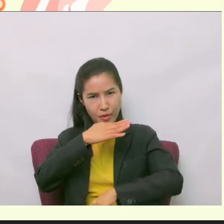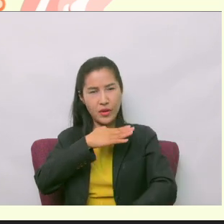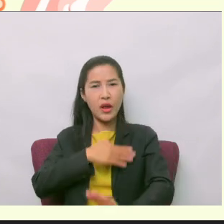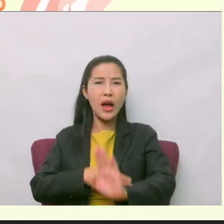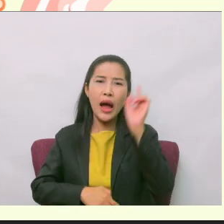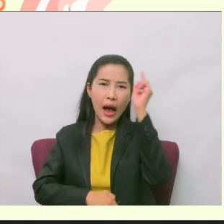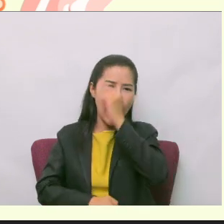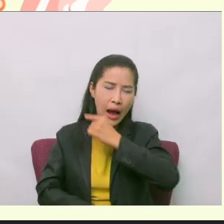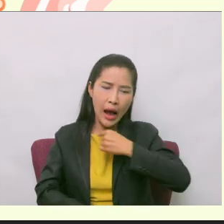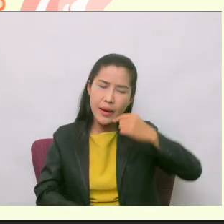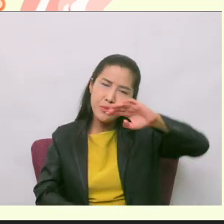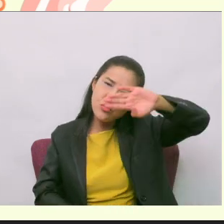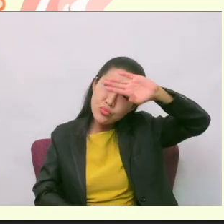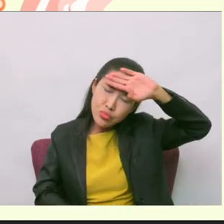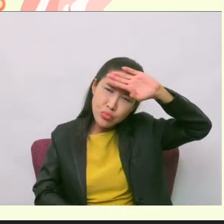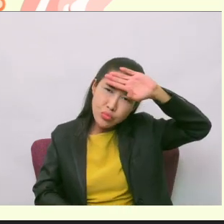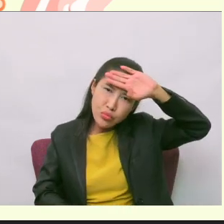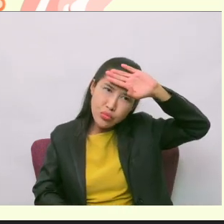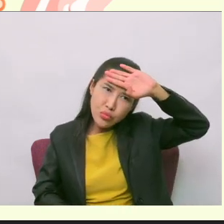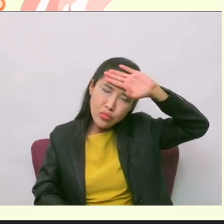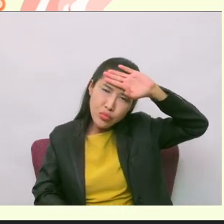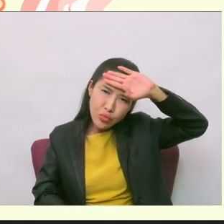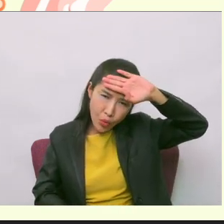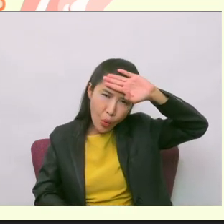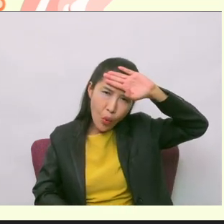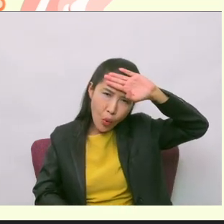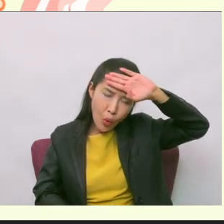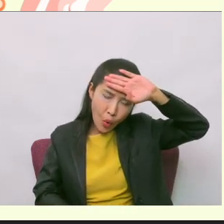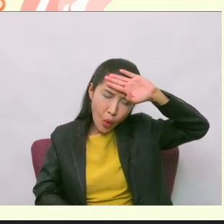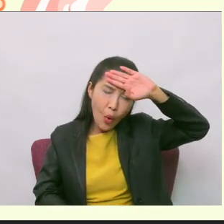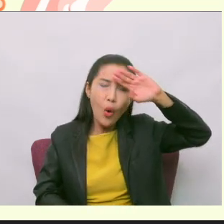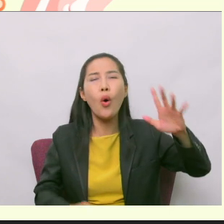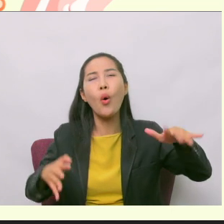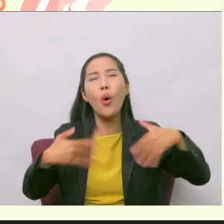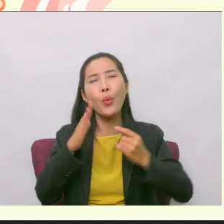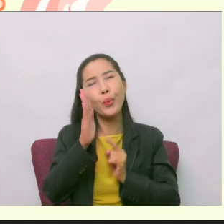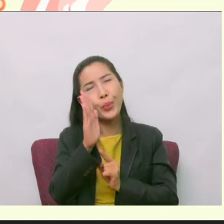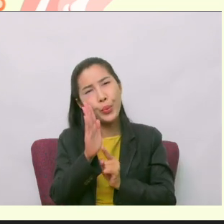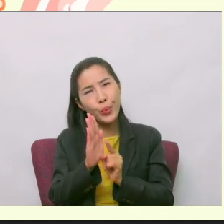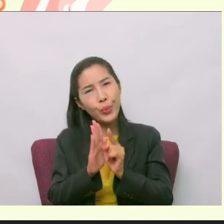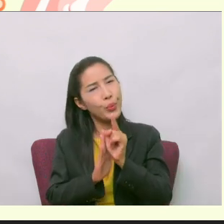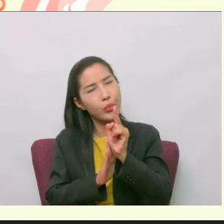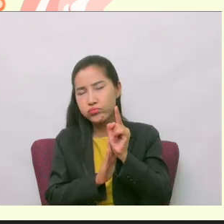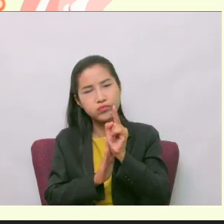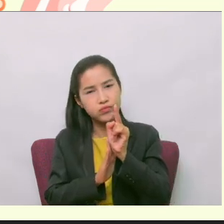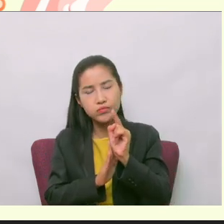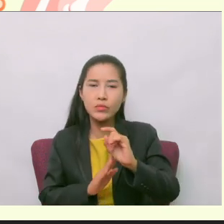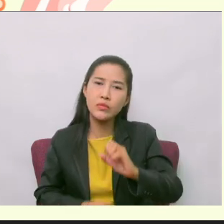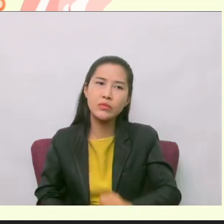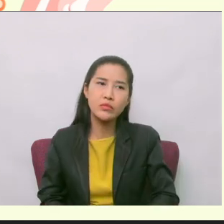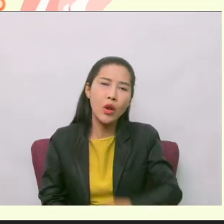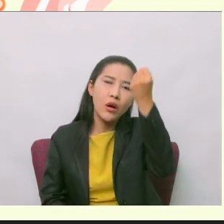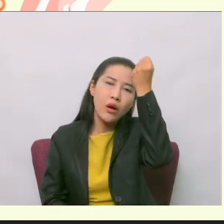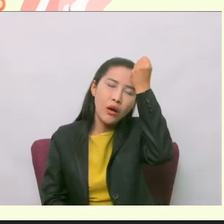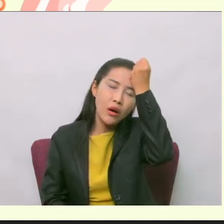นะคะคนที่มีไข้ก็คืออุณหภูมิร่างกายสูงมากกว่าปกติ ใช่ไหมคะเพราะฉะนั้นถ้าเกิดว่าเราเอาลูกประคบที่ร้